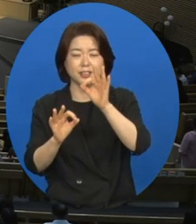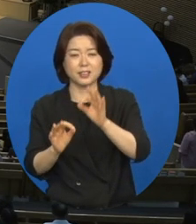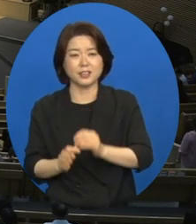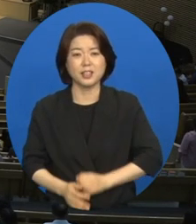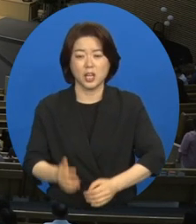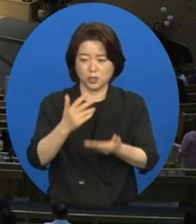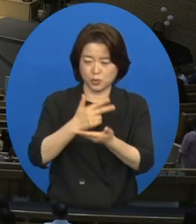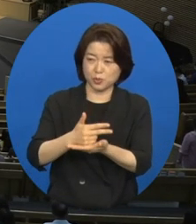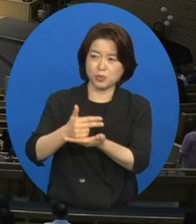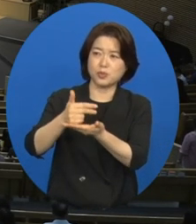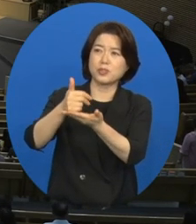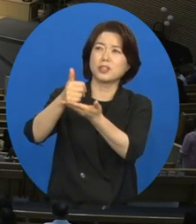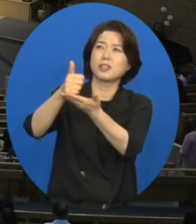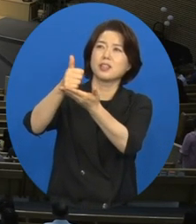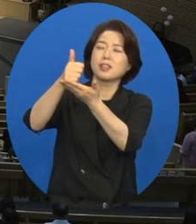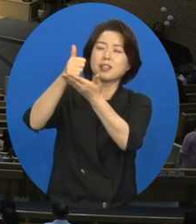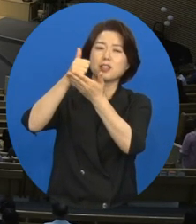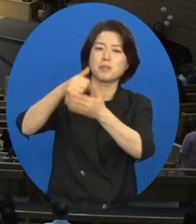찾으시는 주